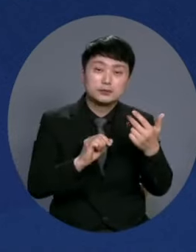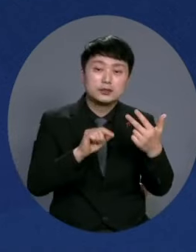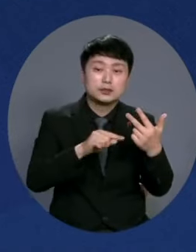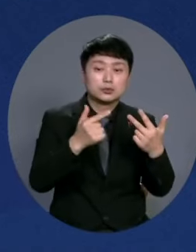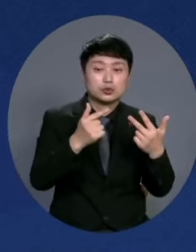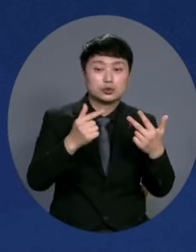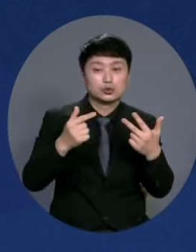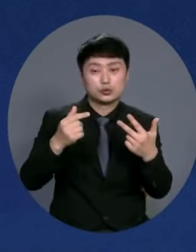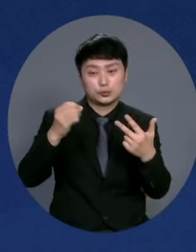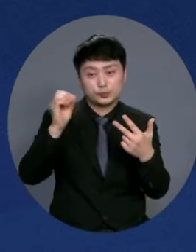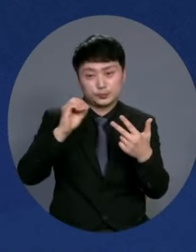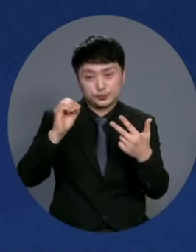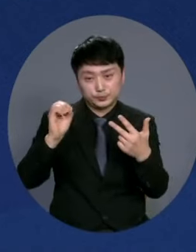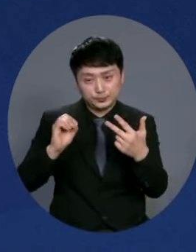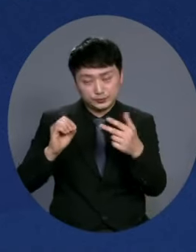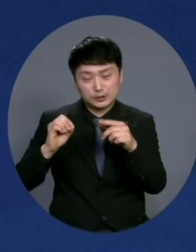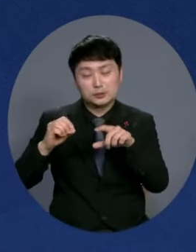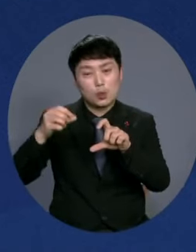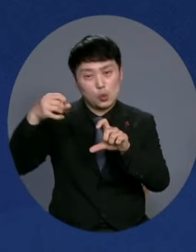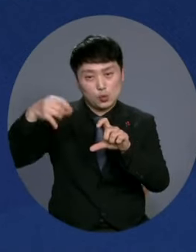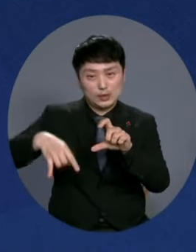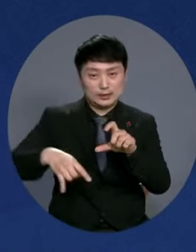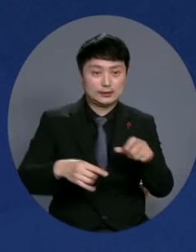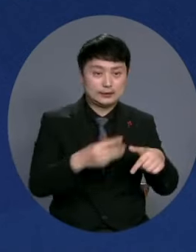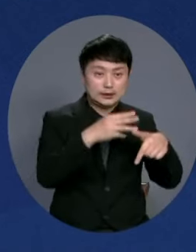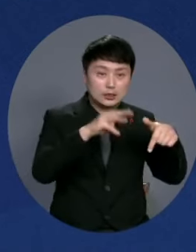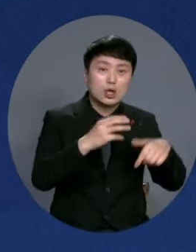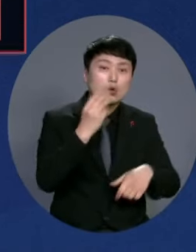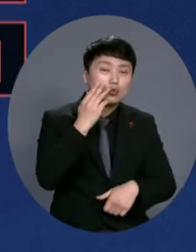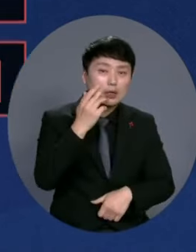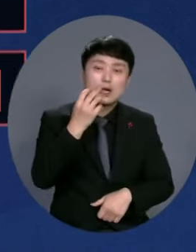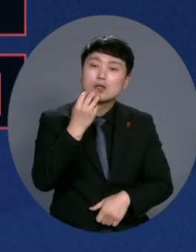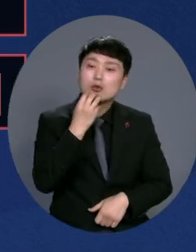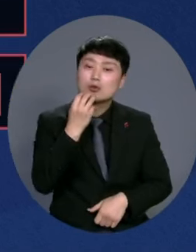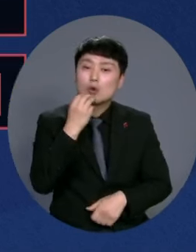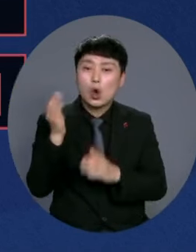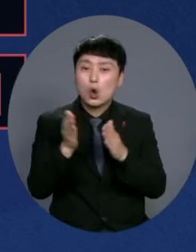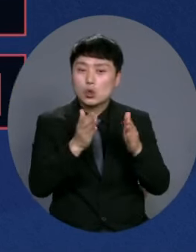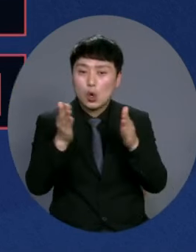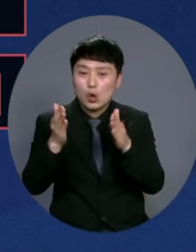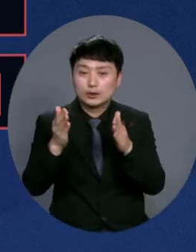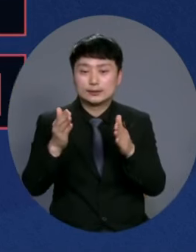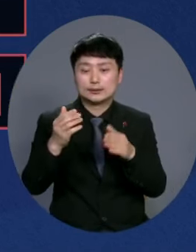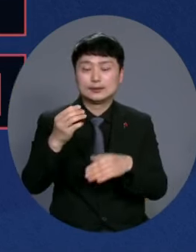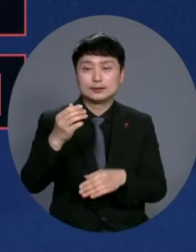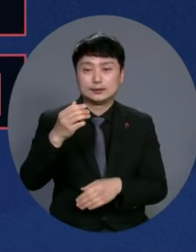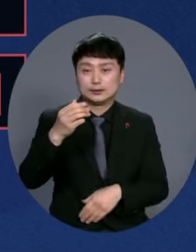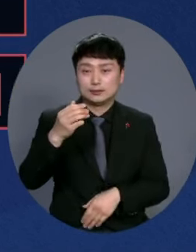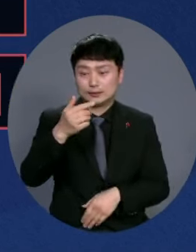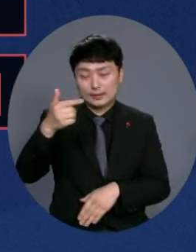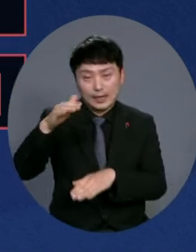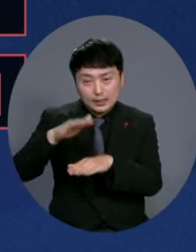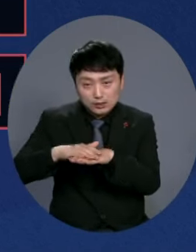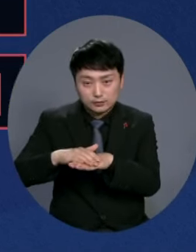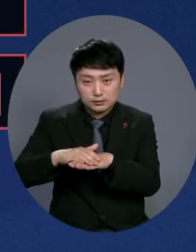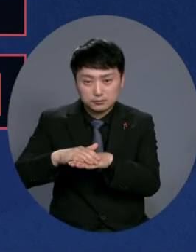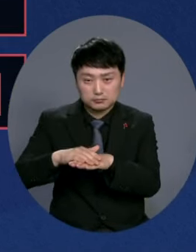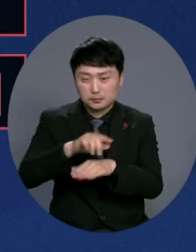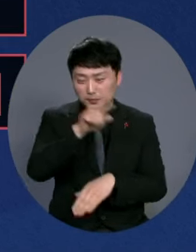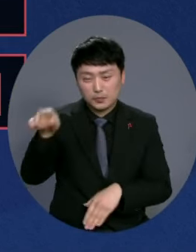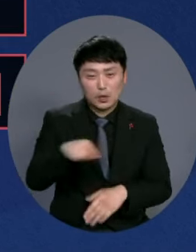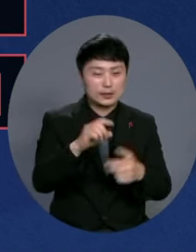67.6%로 15위를 기록했습니다. 인천과 울산, 서울, 경기, 대전, 세종, 충남이 70%를